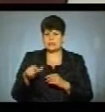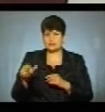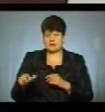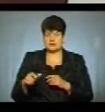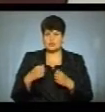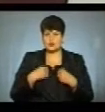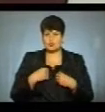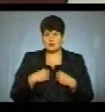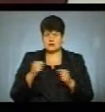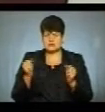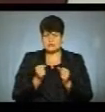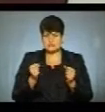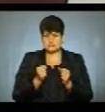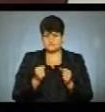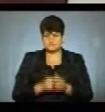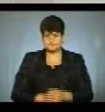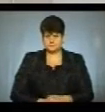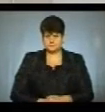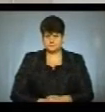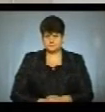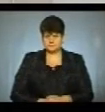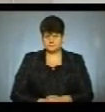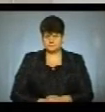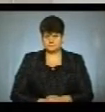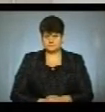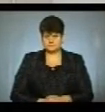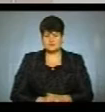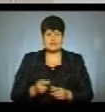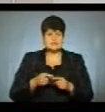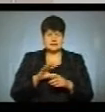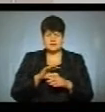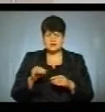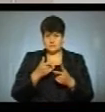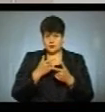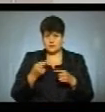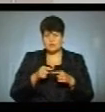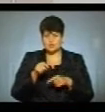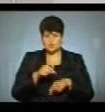купаються взимку, повідомив Богдан Поломацканич. Це вся інформація на цю